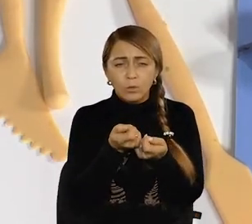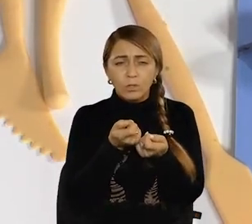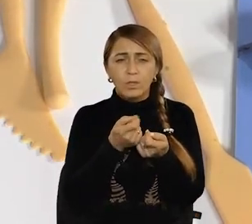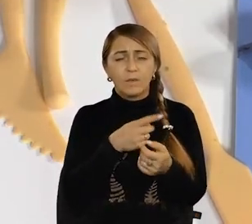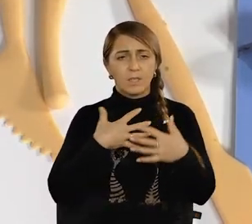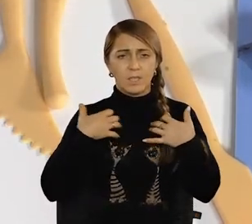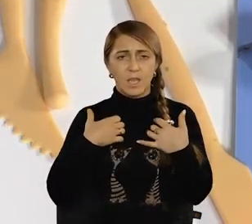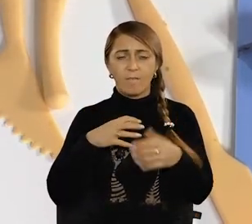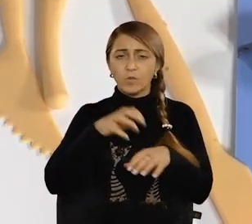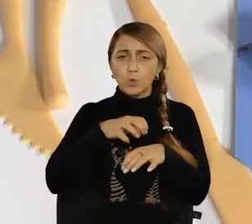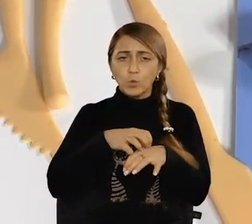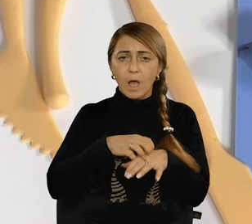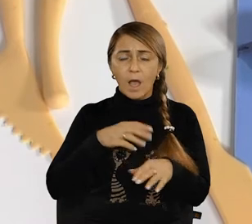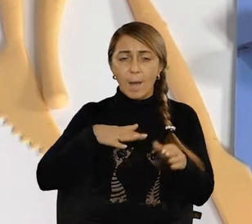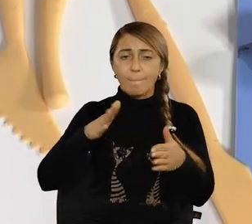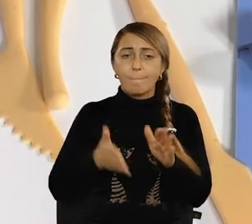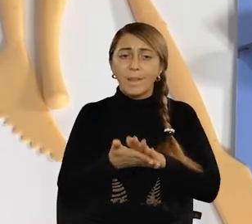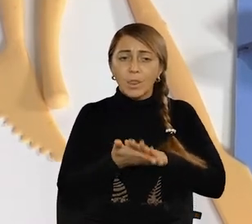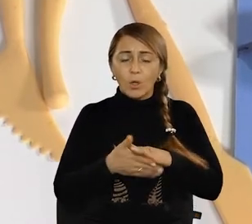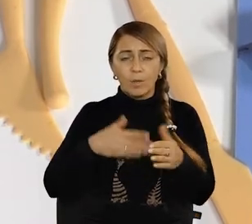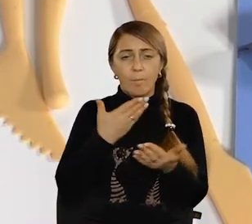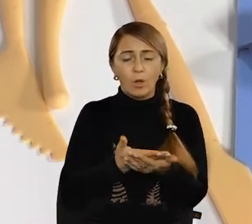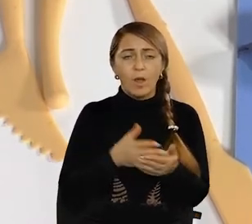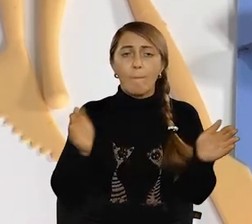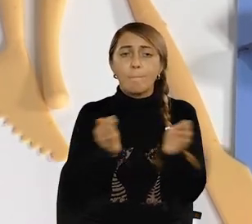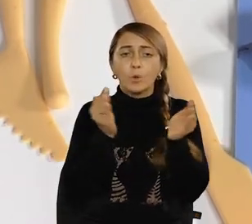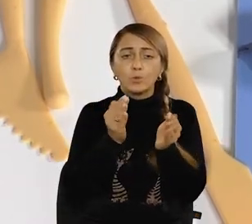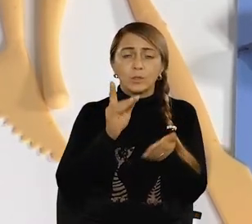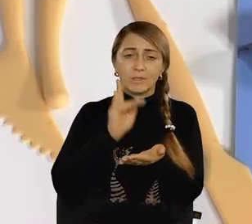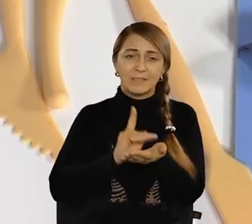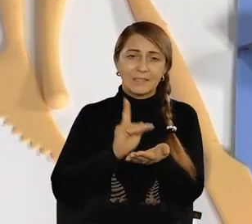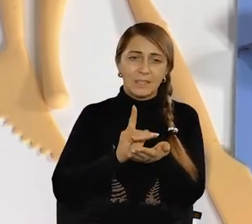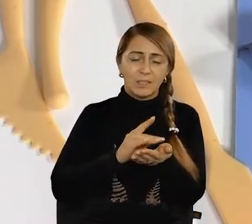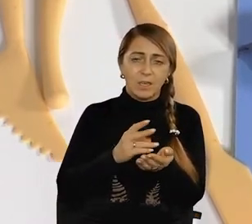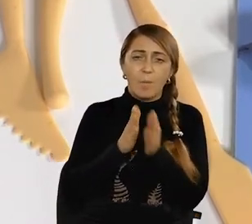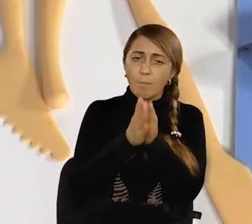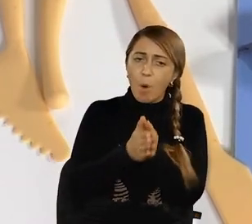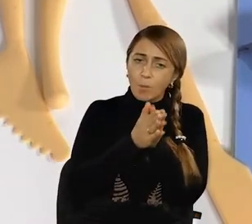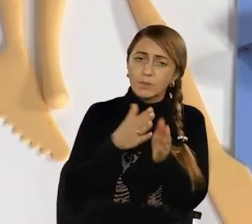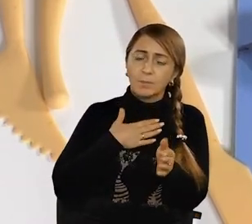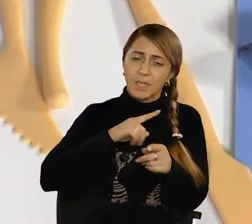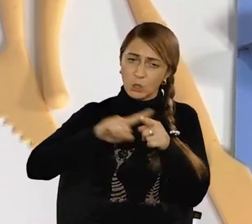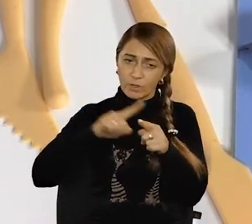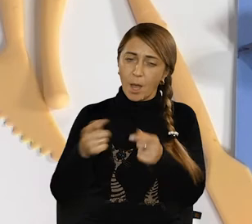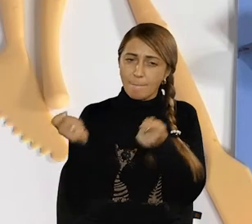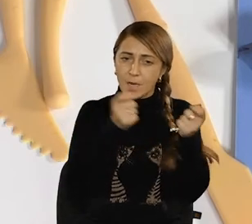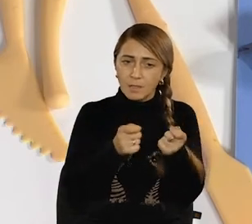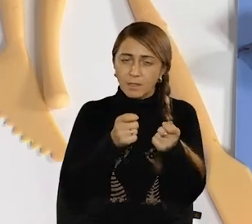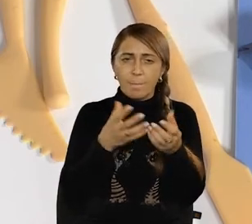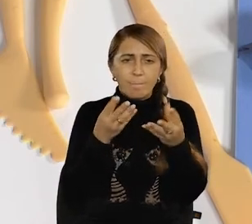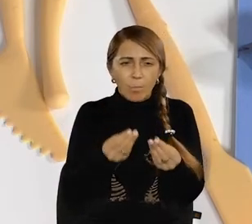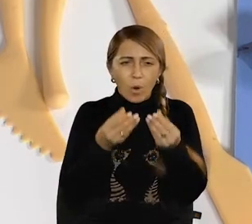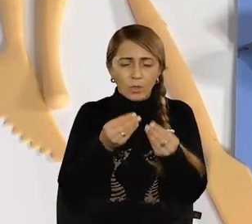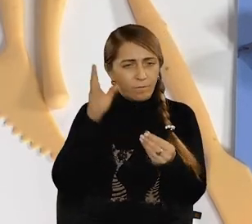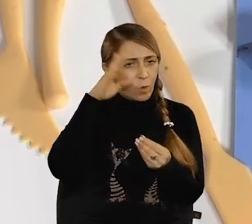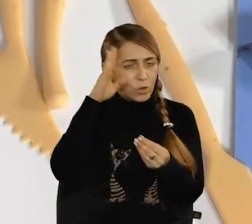сорочці, зняв взуття, а під ноги поклав подушку зі стільчика кафетерію. Попросив мене швиденько принести змочені